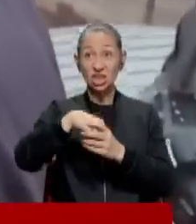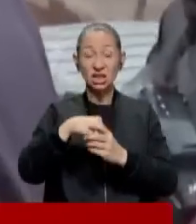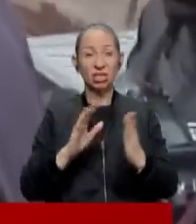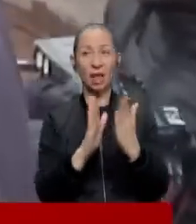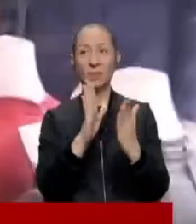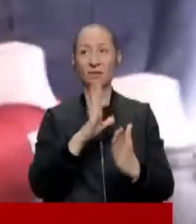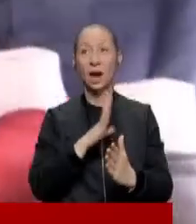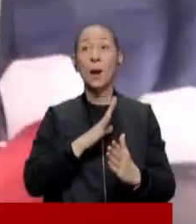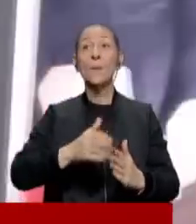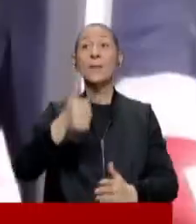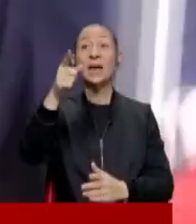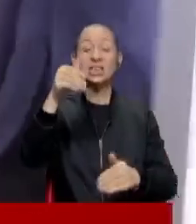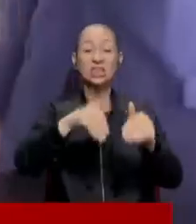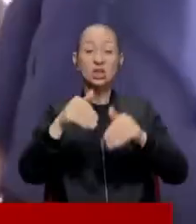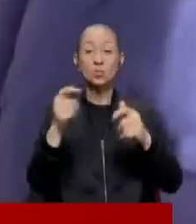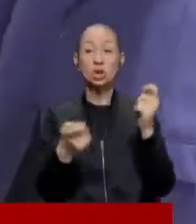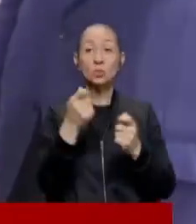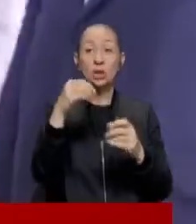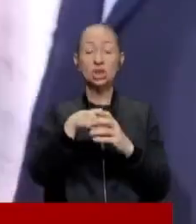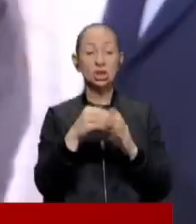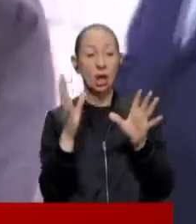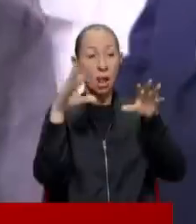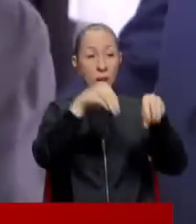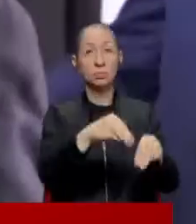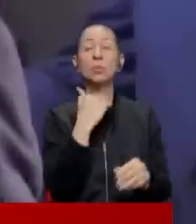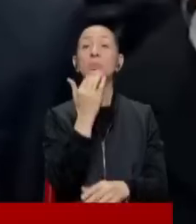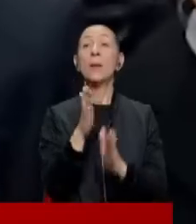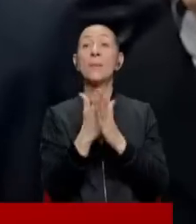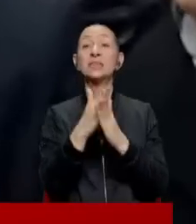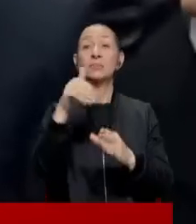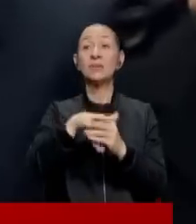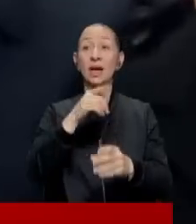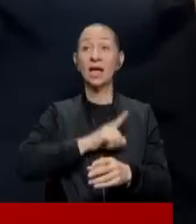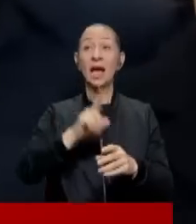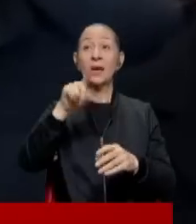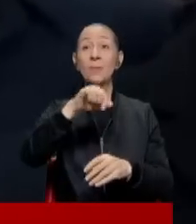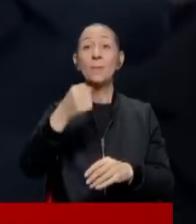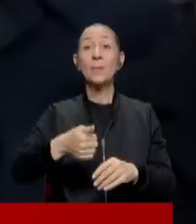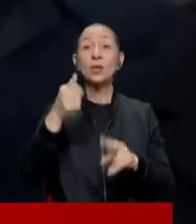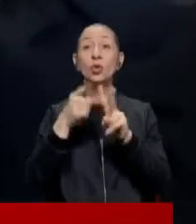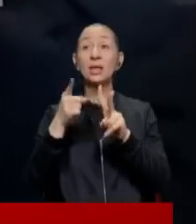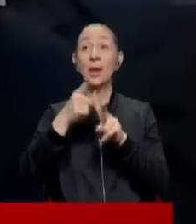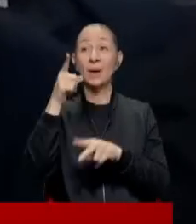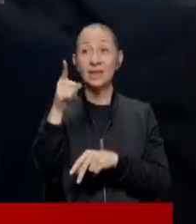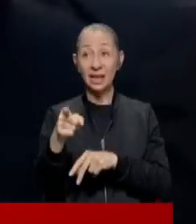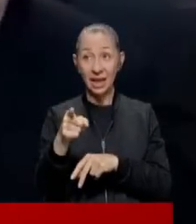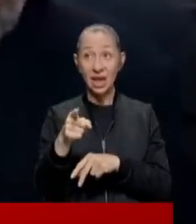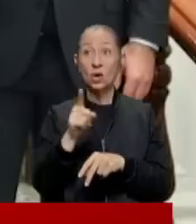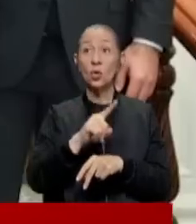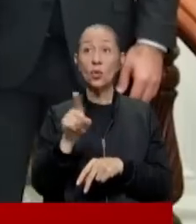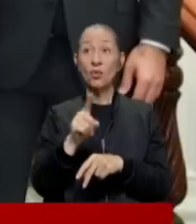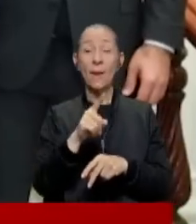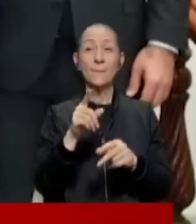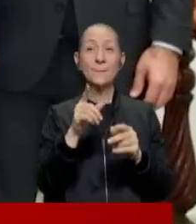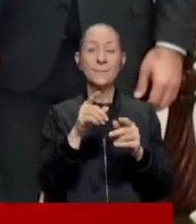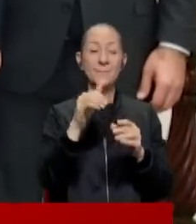muhalle de tepki var bakanlıkların seçim çalışmaları için kullanılmasına Mersin milletvekili adayı Hazine ve maliye bakan Nurettin Şanlıurfa